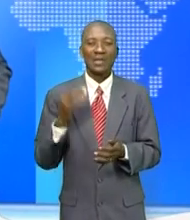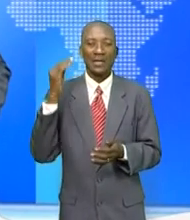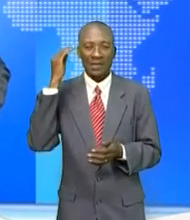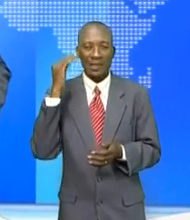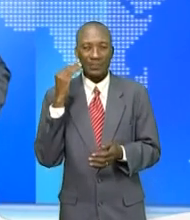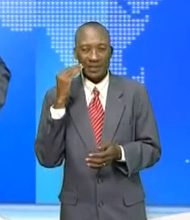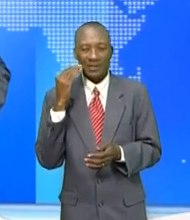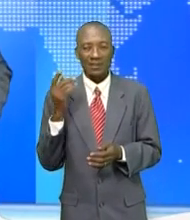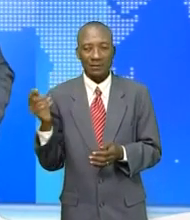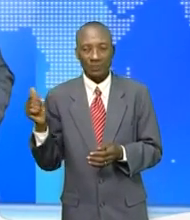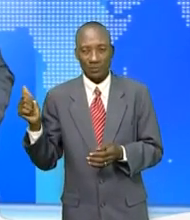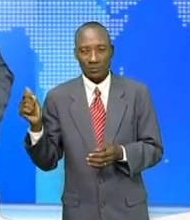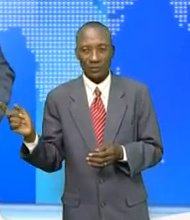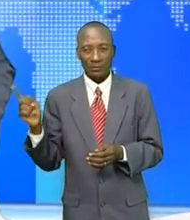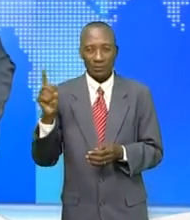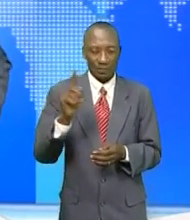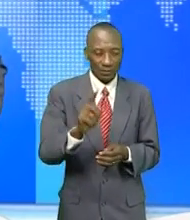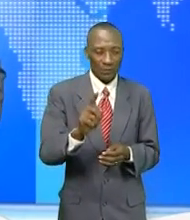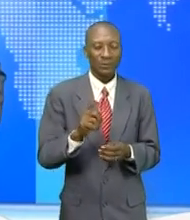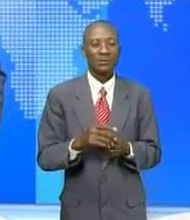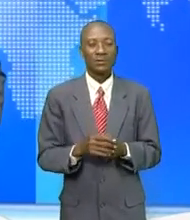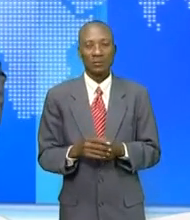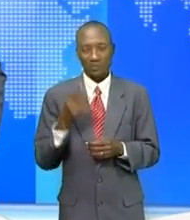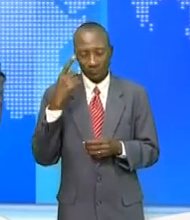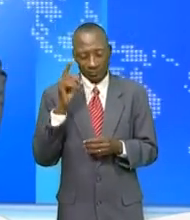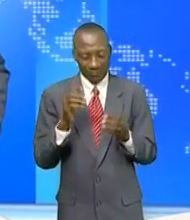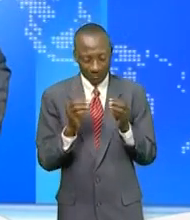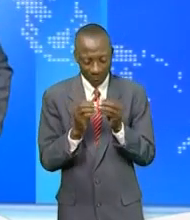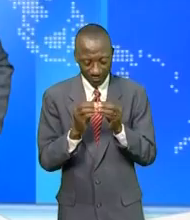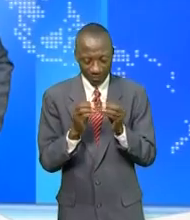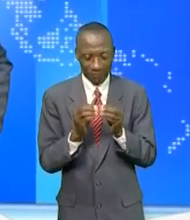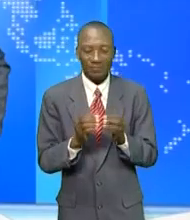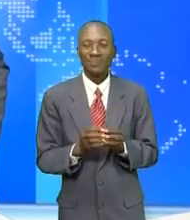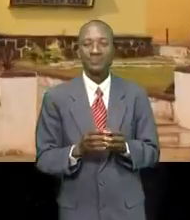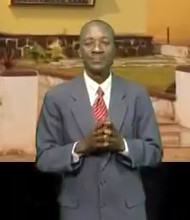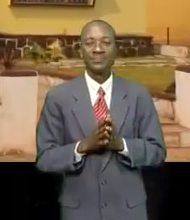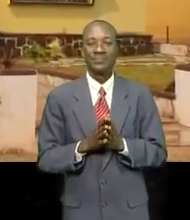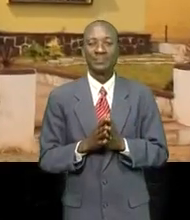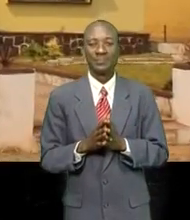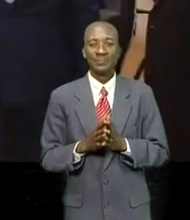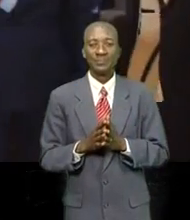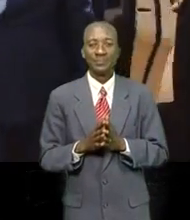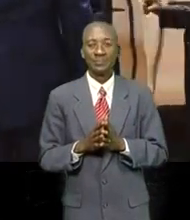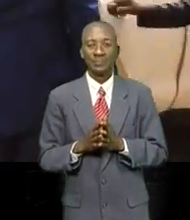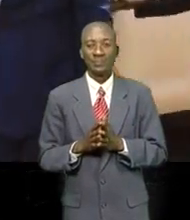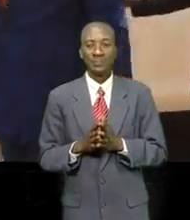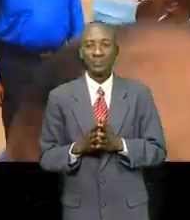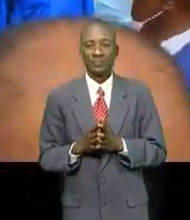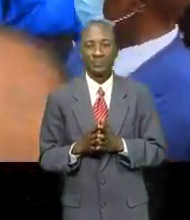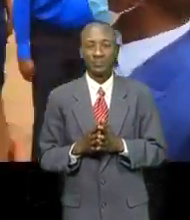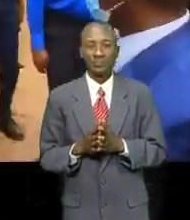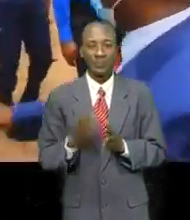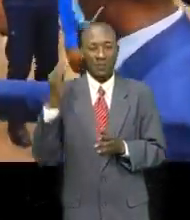s'est rendu sur place pour se rendre compte des conditions de travail. D'autres précisions dans ses commentaires. Le ministre